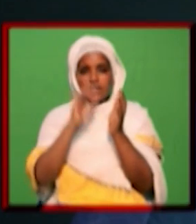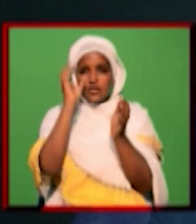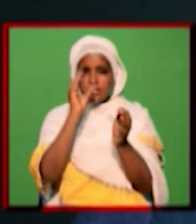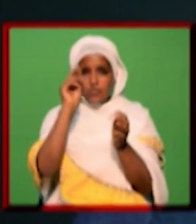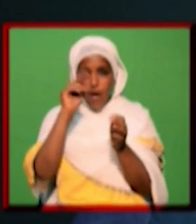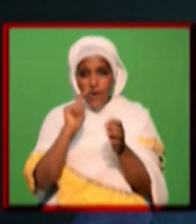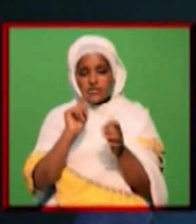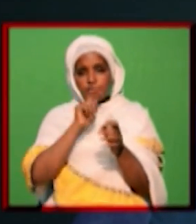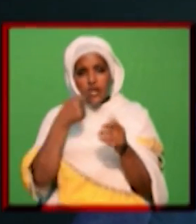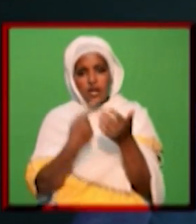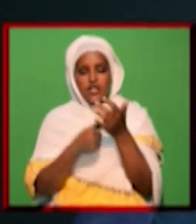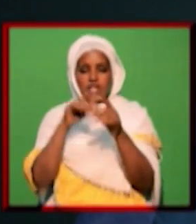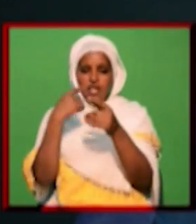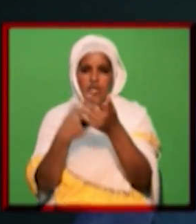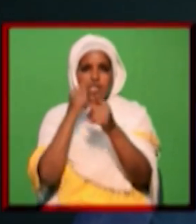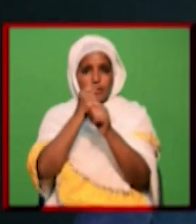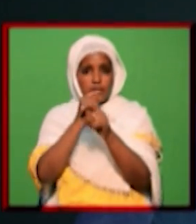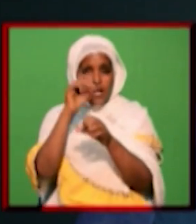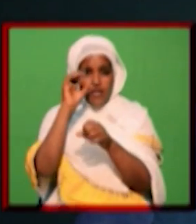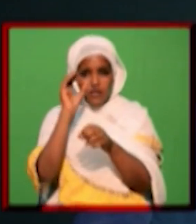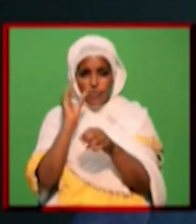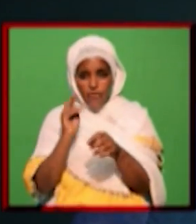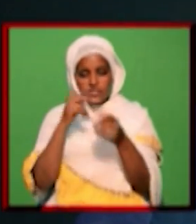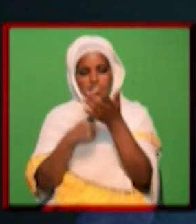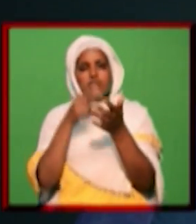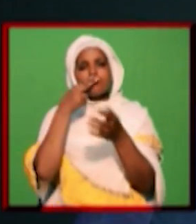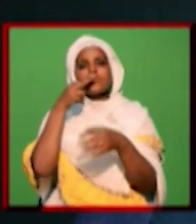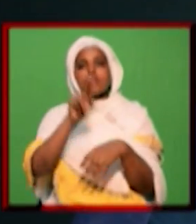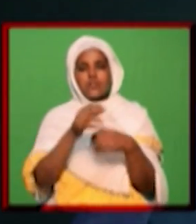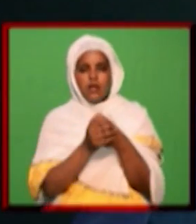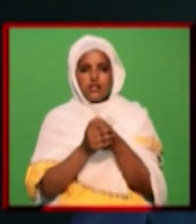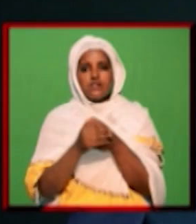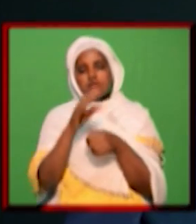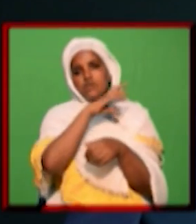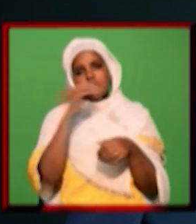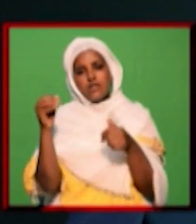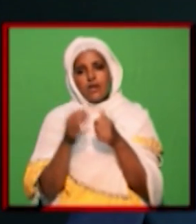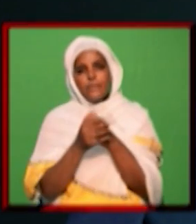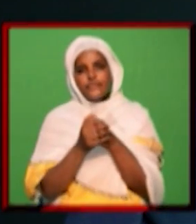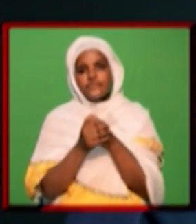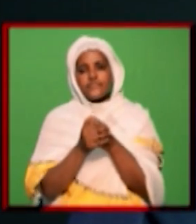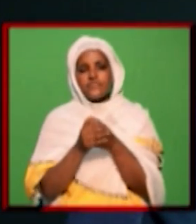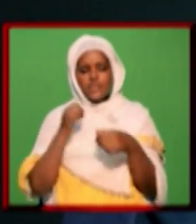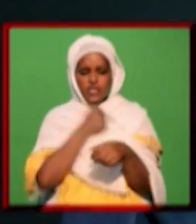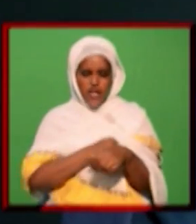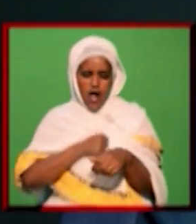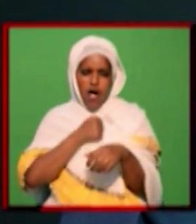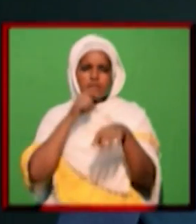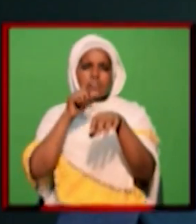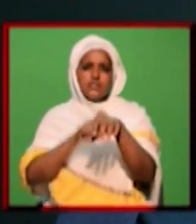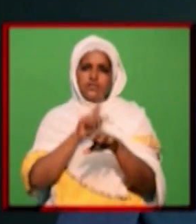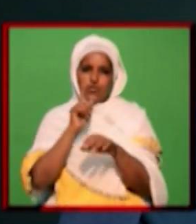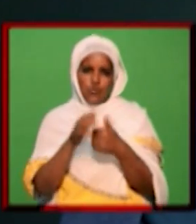ሕማማቱ መጽሐፈ ግብረ ሕማማት ይህንን ይጠቅሳል፣ ራሱ ያዛል። እና የሐዘን